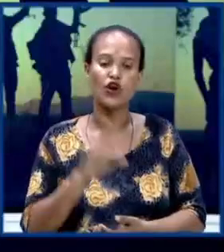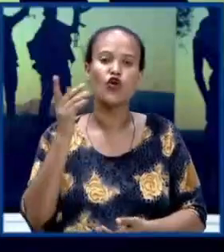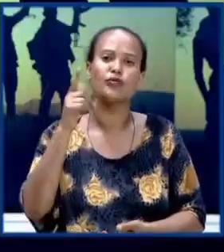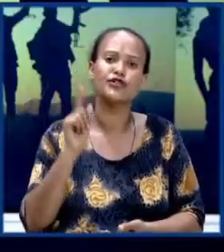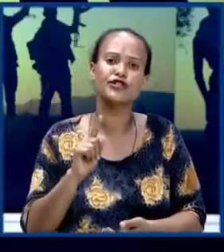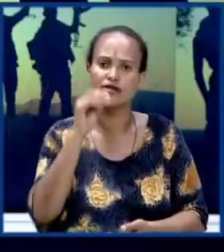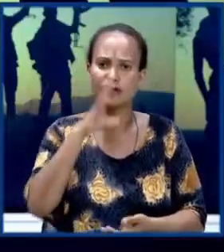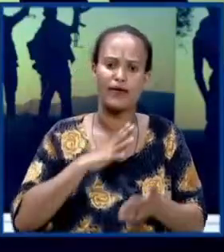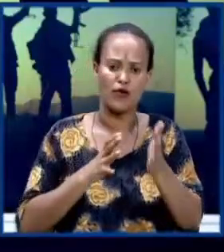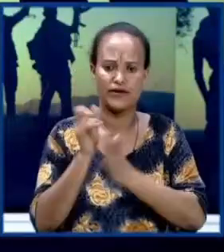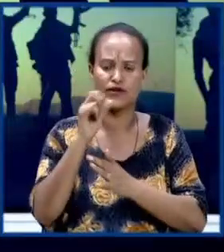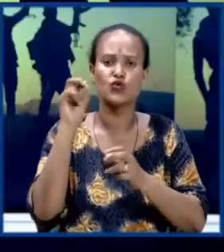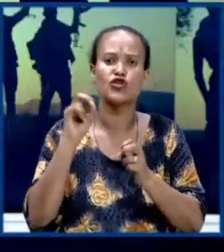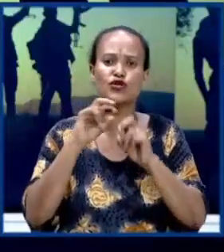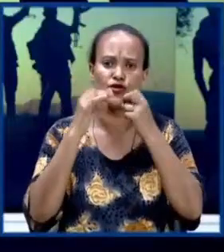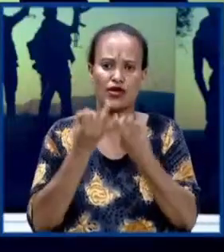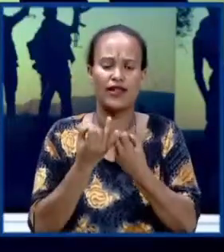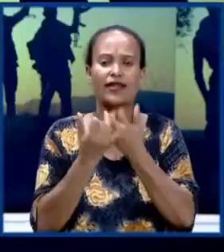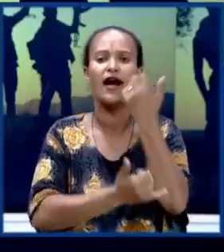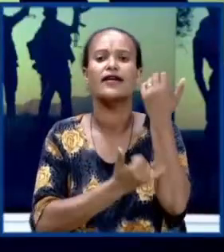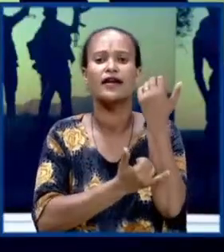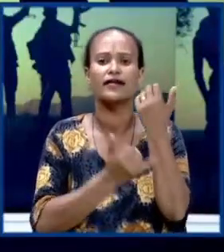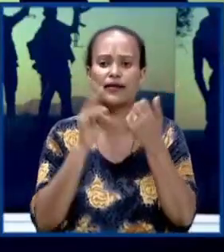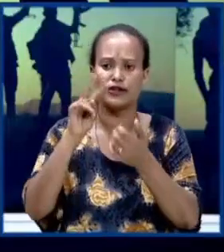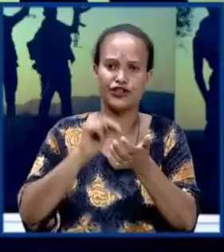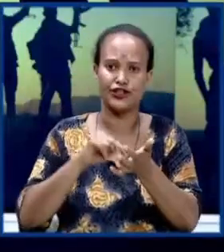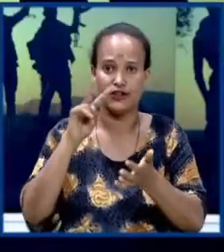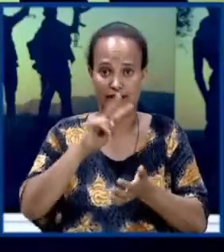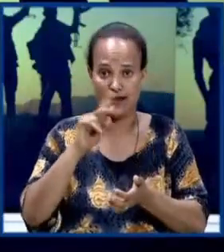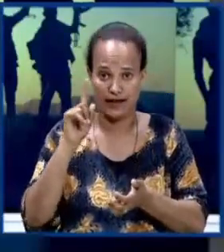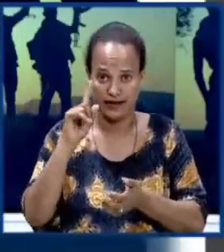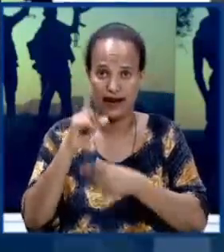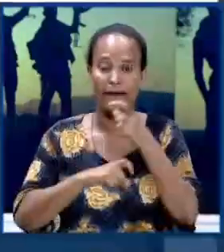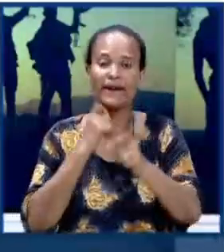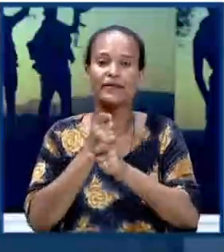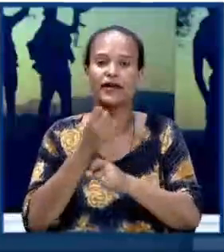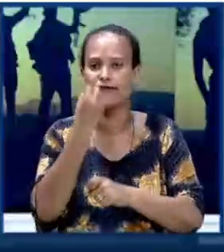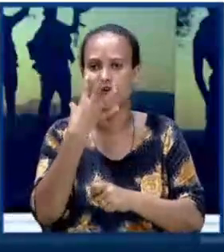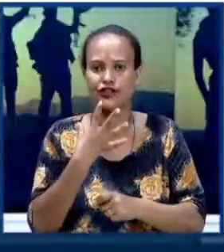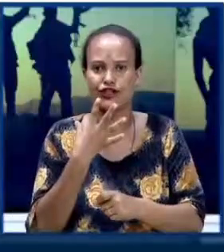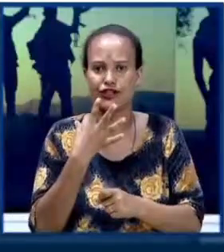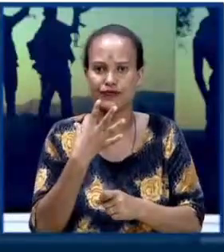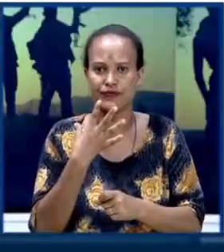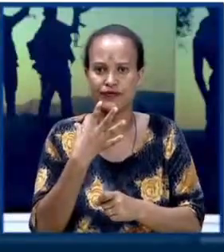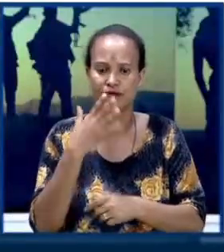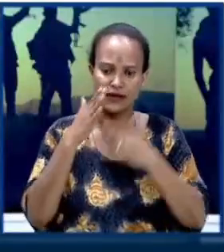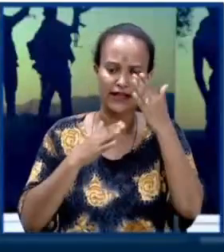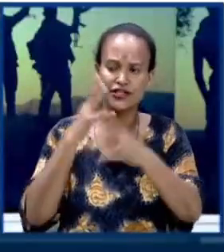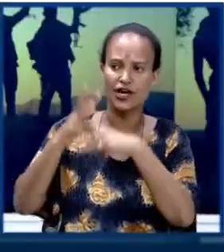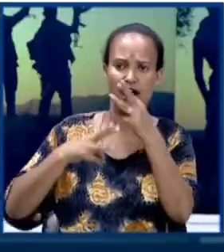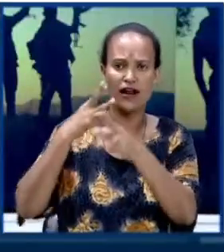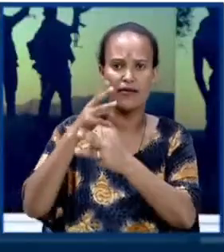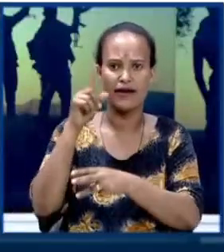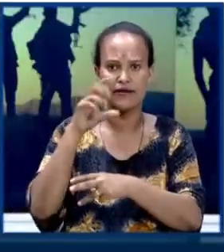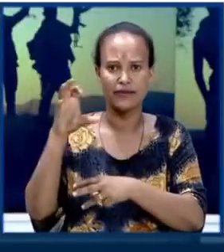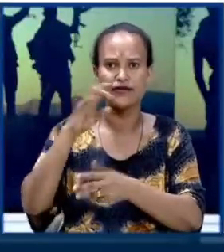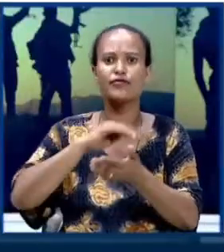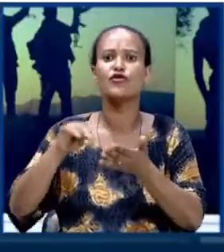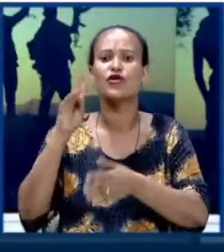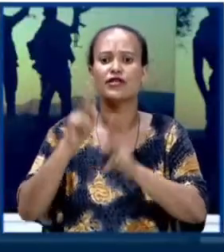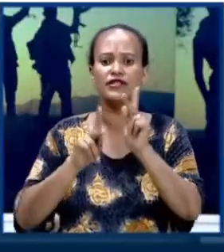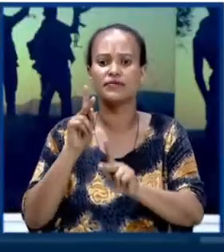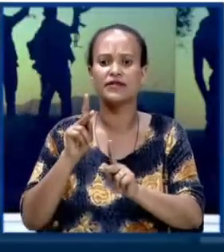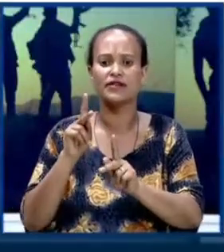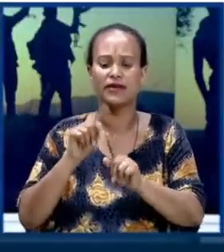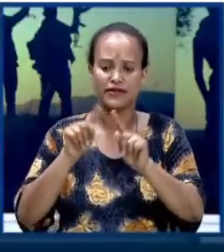ኮሚሽን ሰብአዊ መሰል ውድብ ሕብራት ሃገራት ኣብ 2021 ዓመተ ምህረት ፈረንጂ ብደረጃ ዓለም 100 ሚሊዮን ህዝቢ